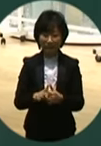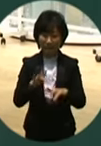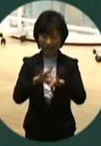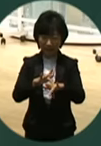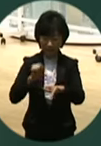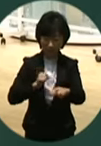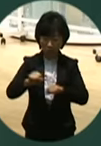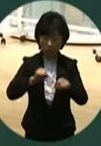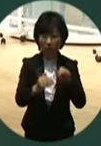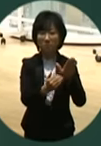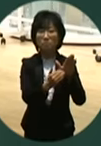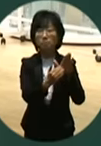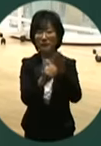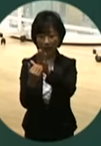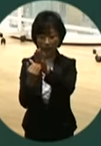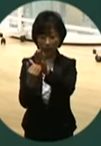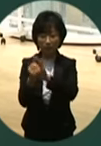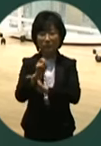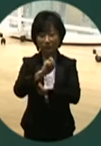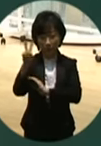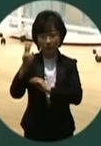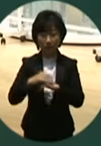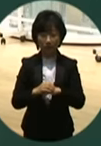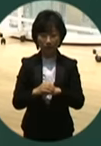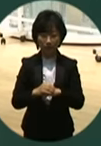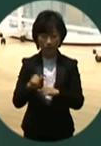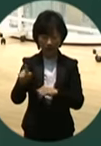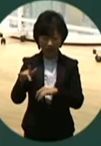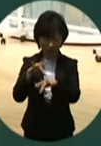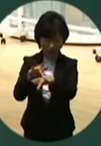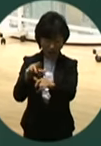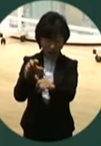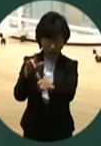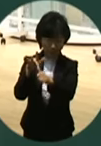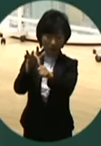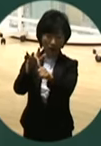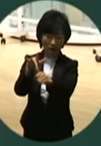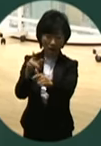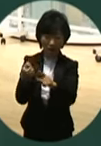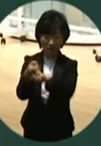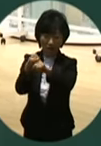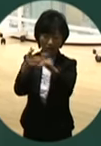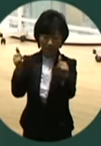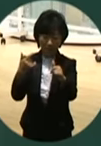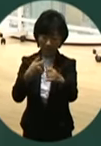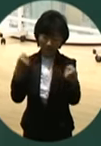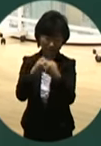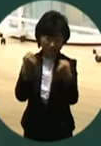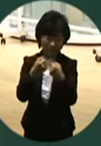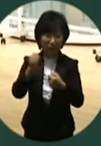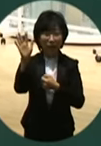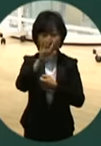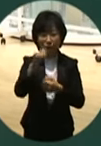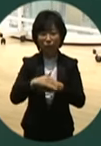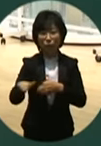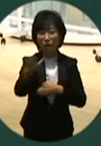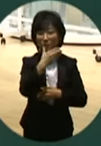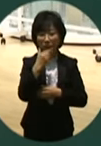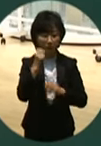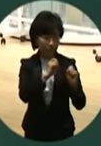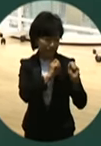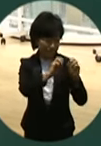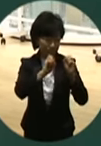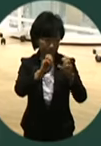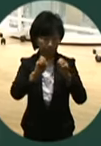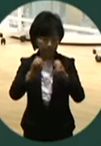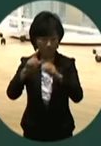Because we must stop them. 예, 그 사람들과 싸우는 것이 아니라 우리는 복음 전해서 막아야 되는 겁니다. We're not trying to fight against them, but we must give them the